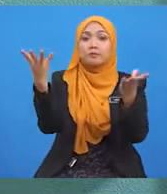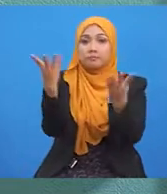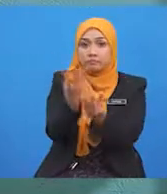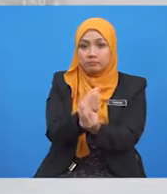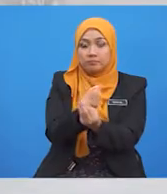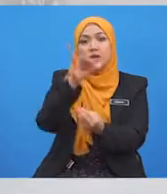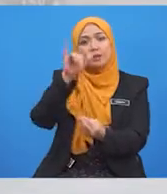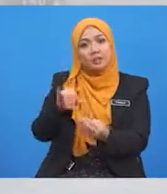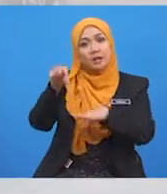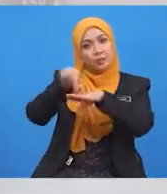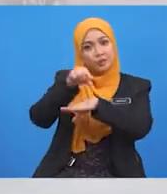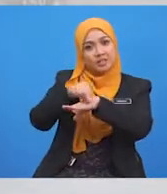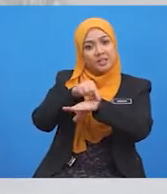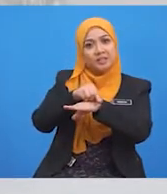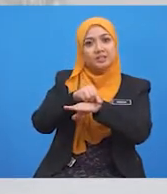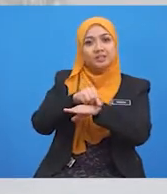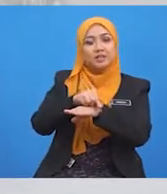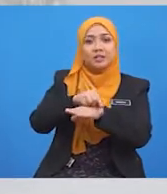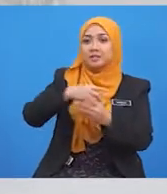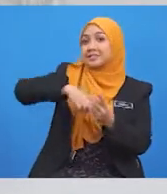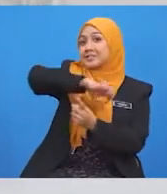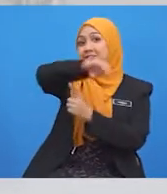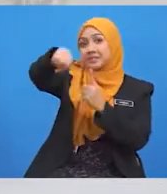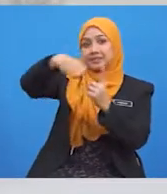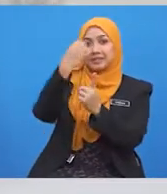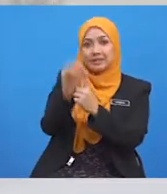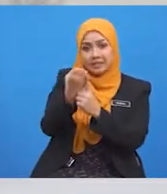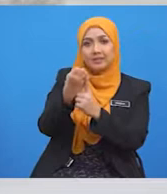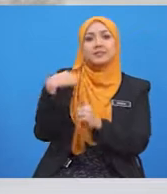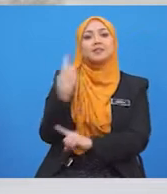penutup botol sini ke dalam air panas